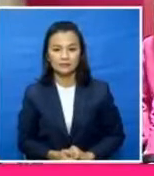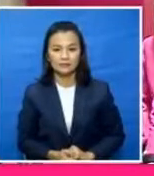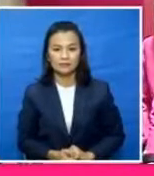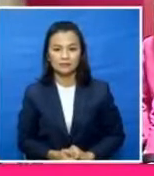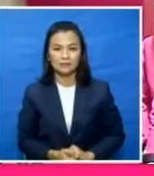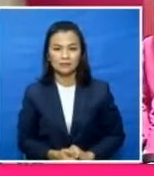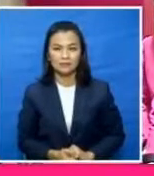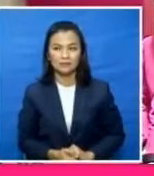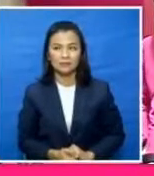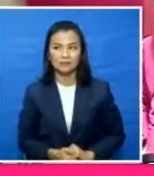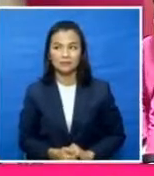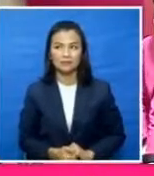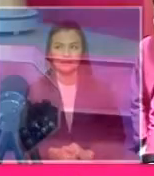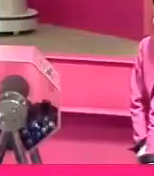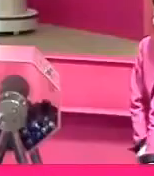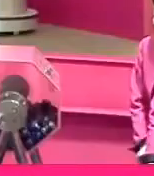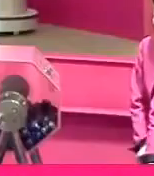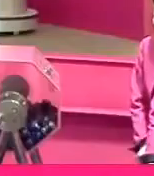4898